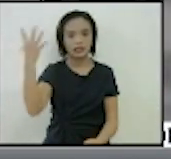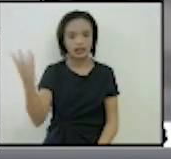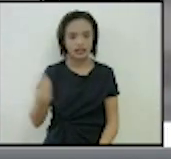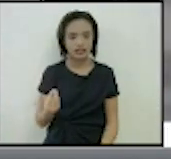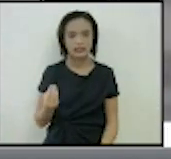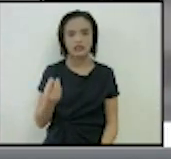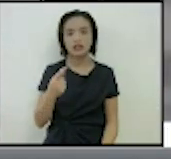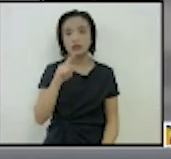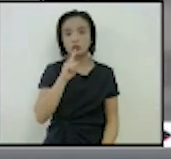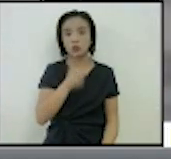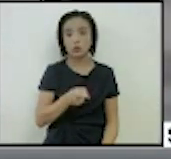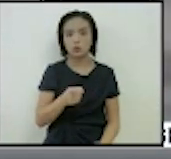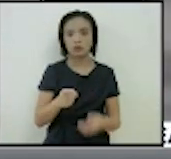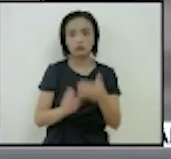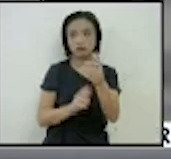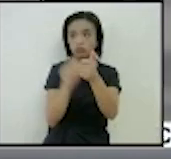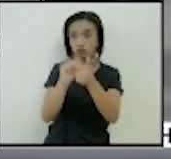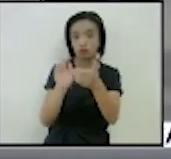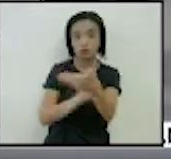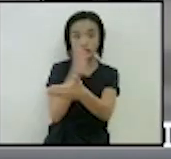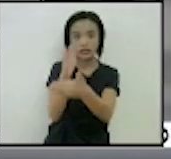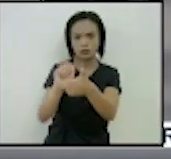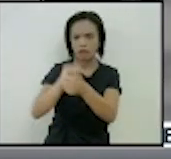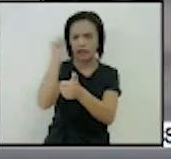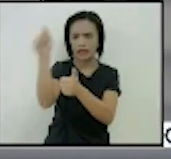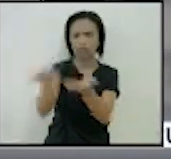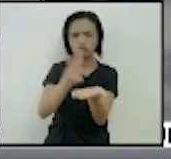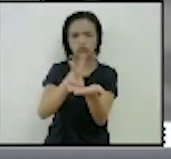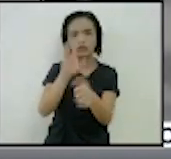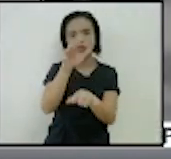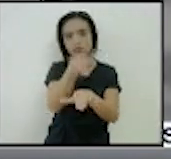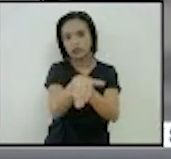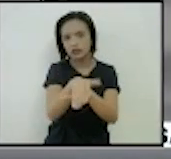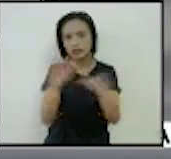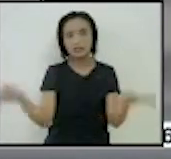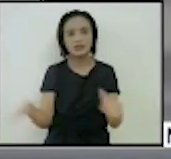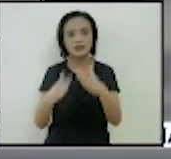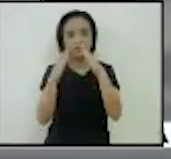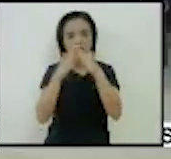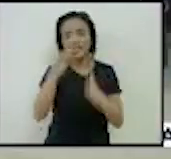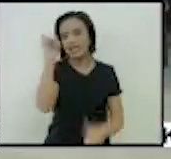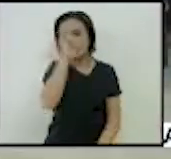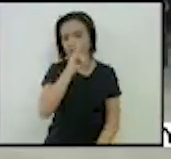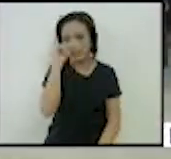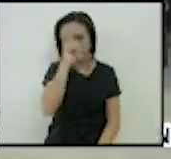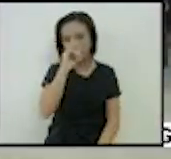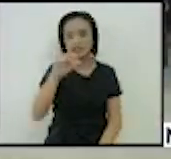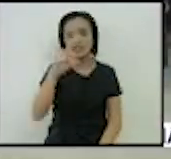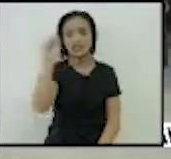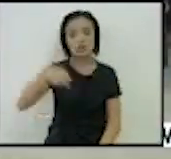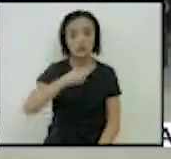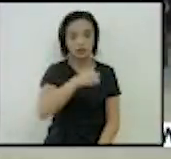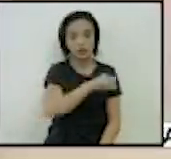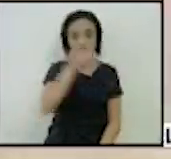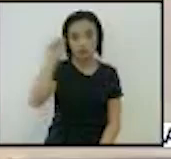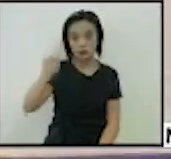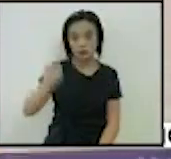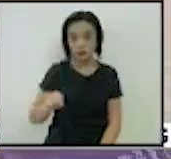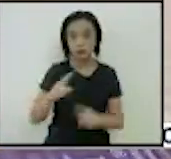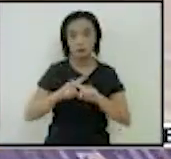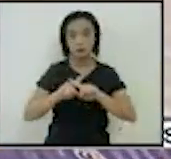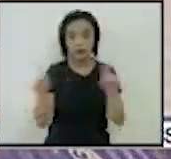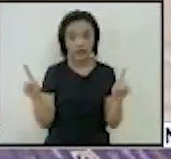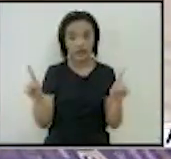malalayong lugar sa Oriental Mindoro, Albay, Iloilo, Cotabato at Surigao del Sur. Pero bago ipagpatuloy sa iba pang liblib